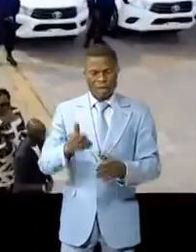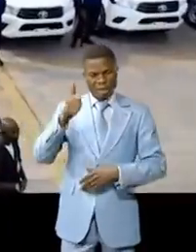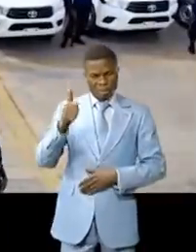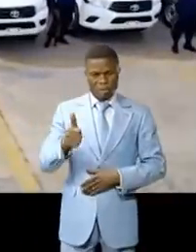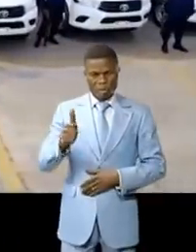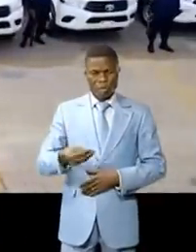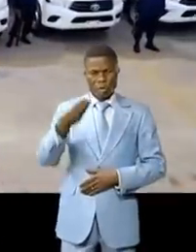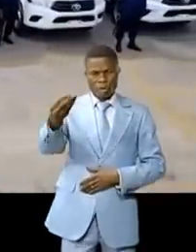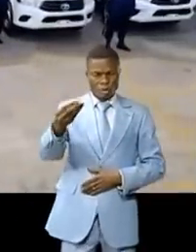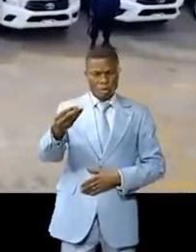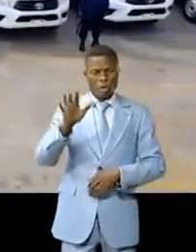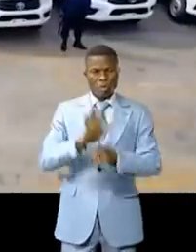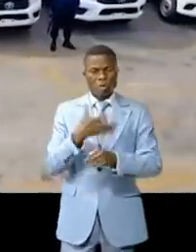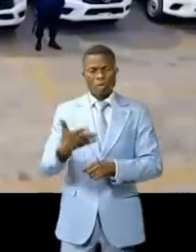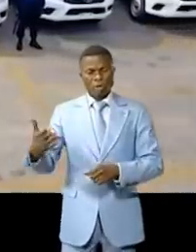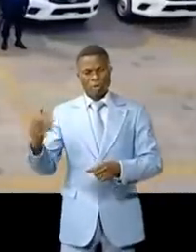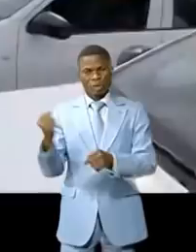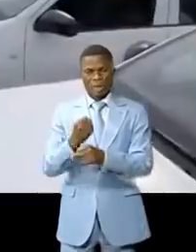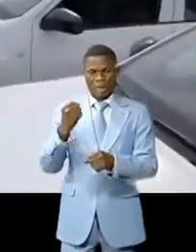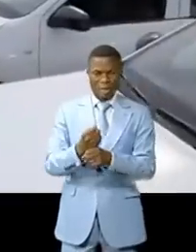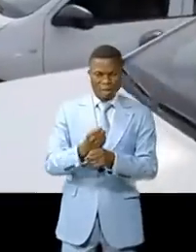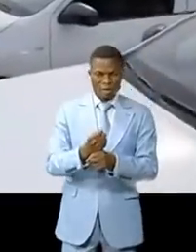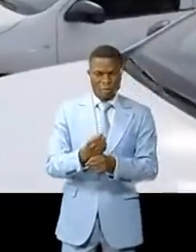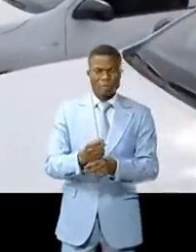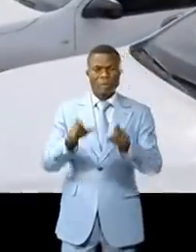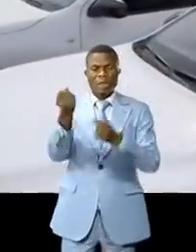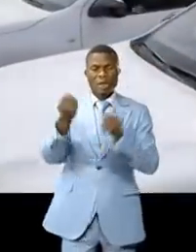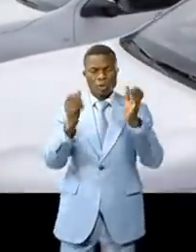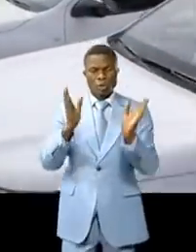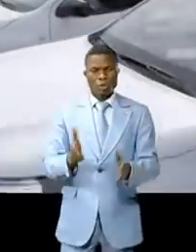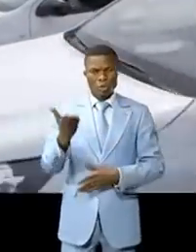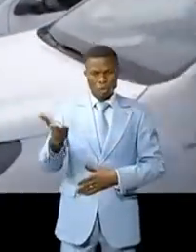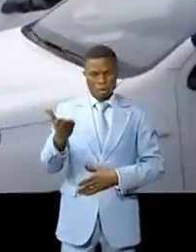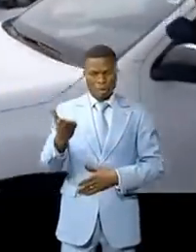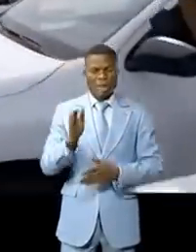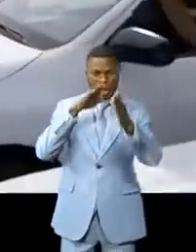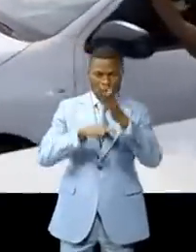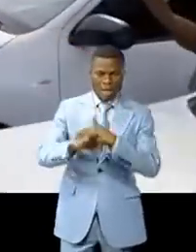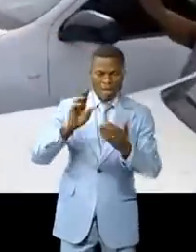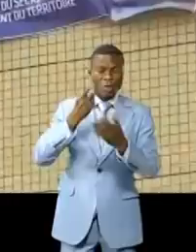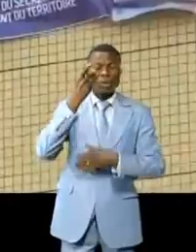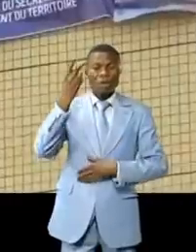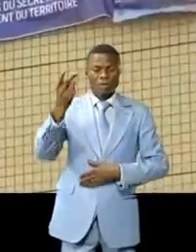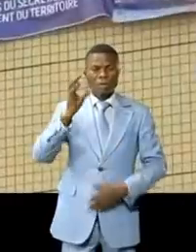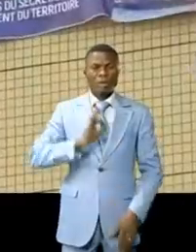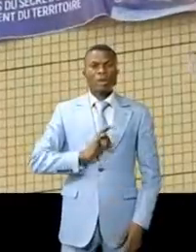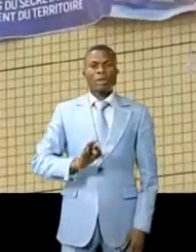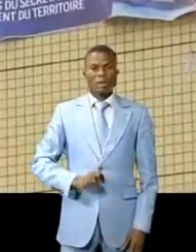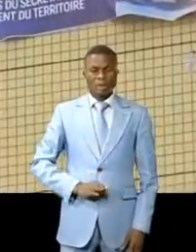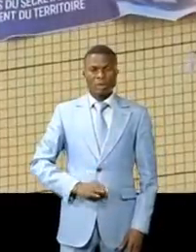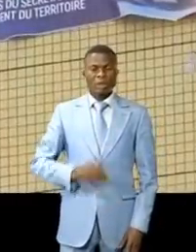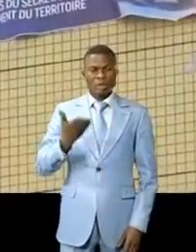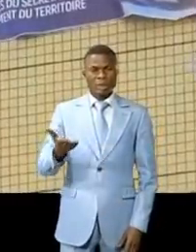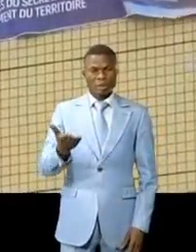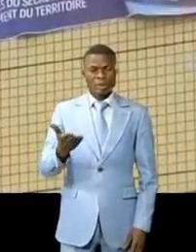la dotation en équipement matériel de travail et charrois automobiles. Elle s'inscrit dans la vision du chef de l'État,